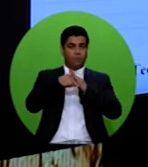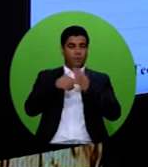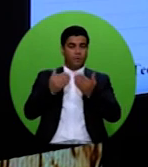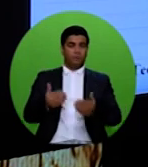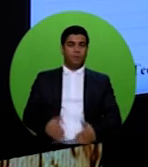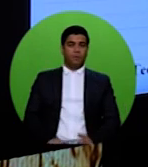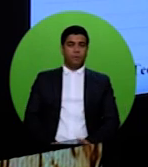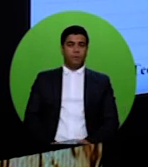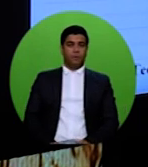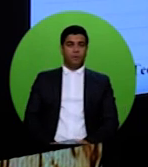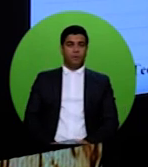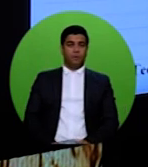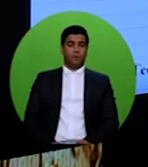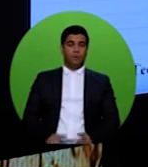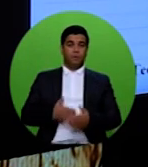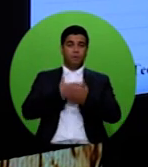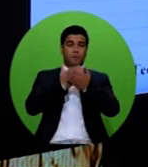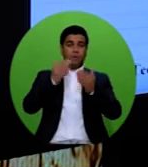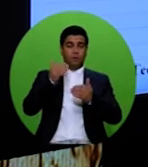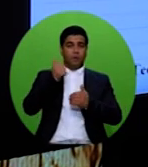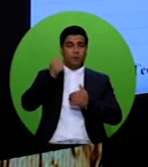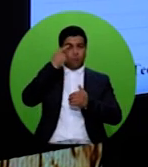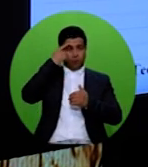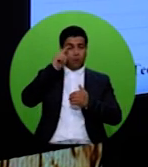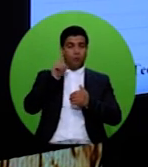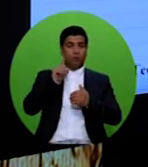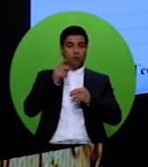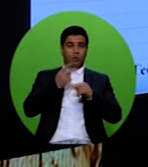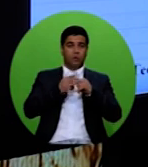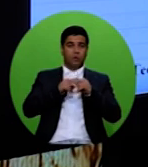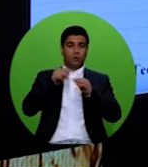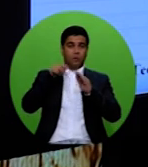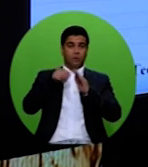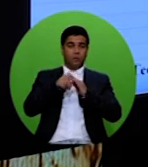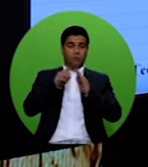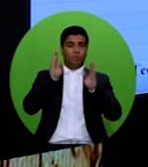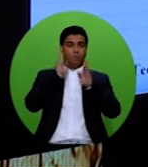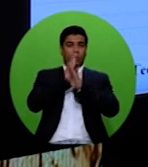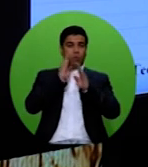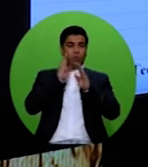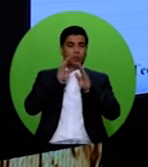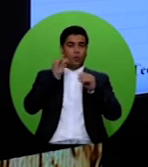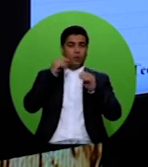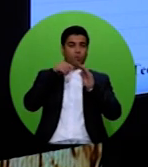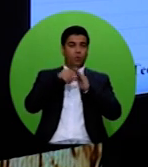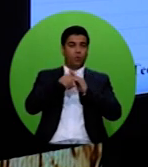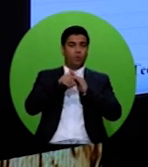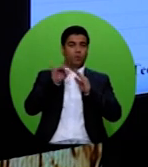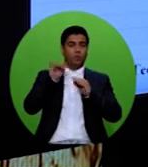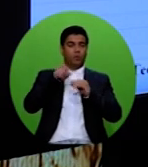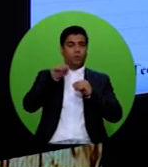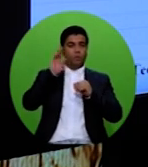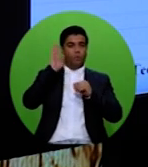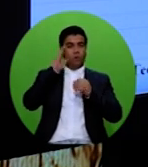физико-географического округа. Мы все с вами, ребята, знаем, что на влияние климата и на то, что